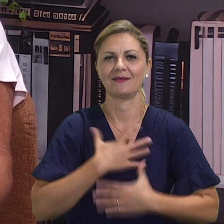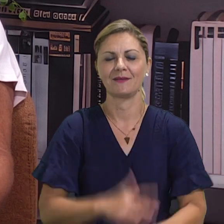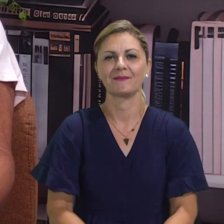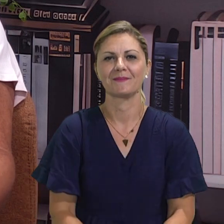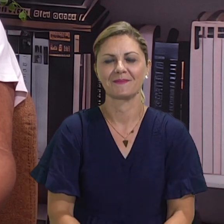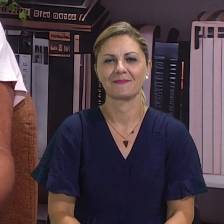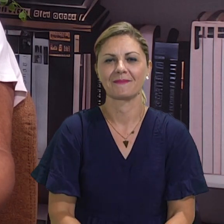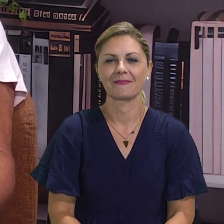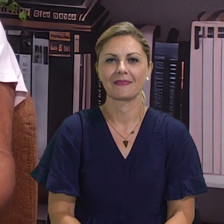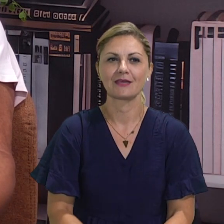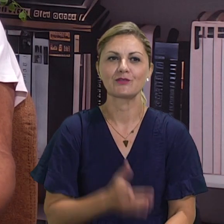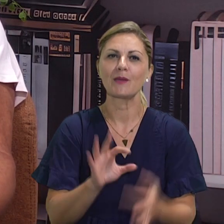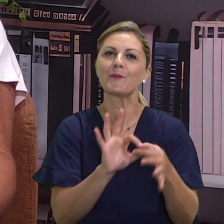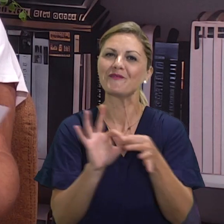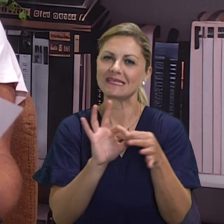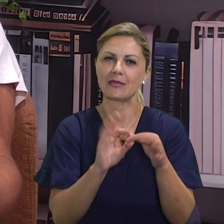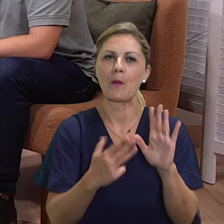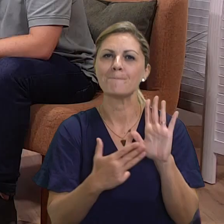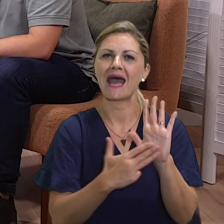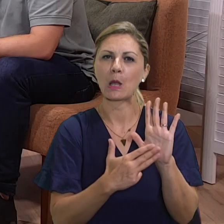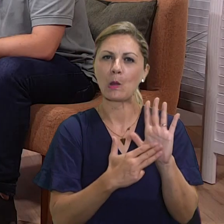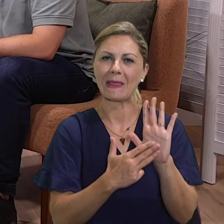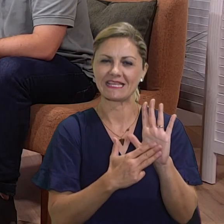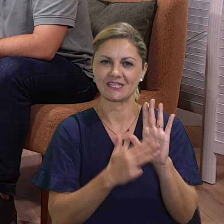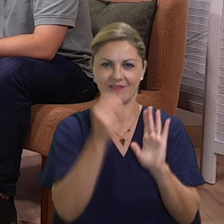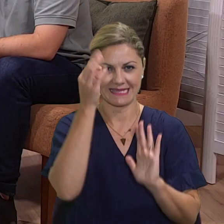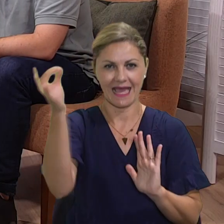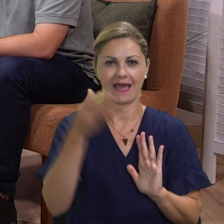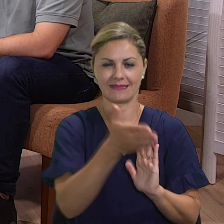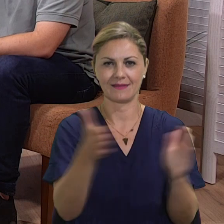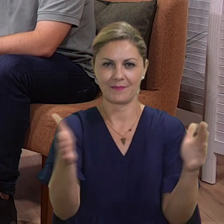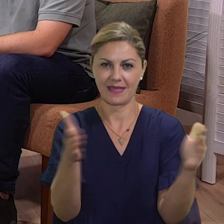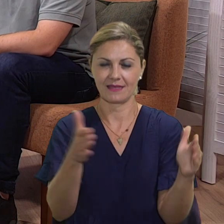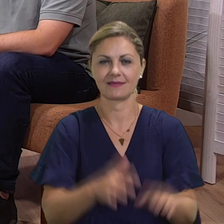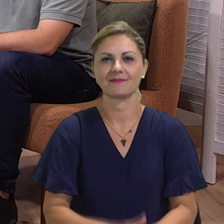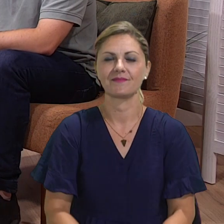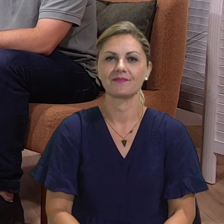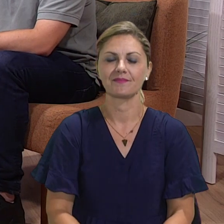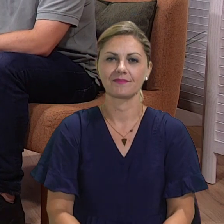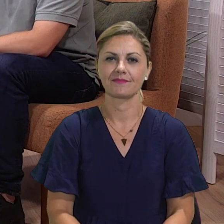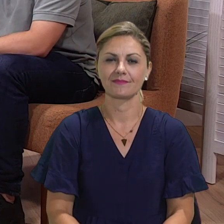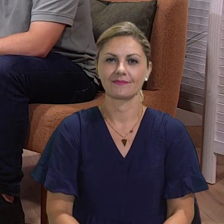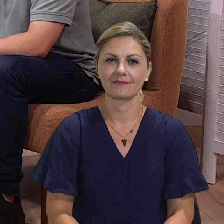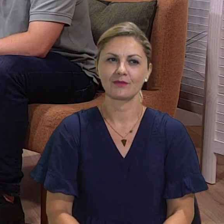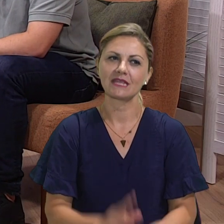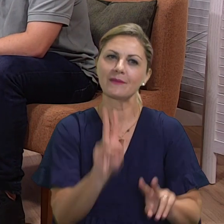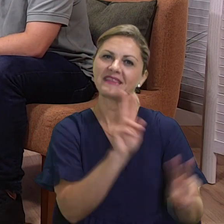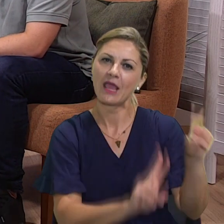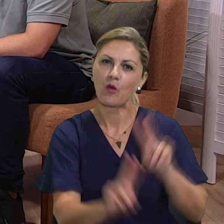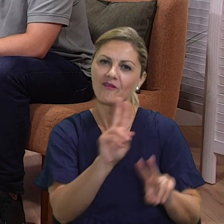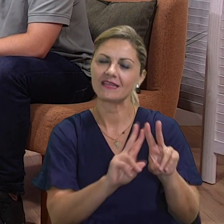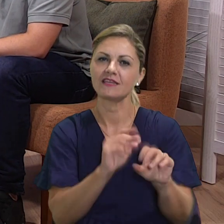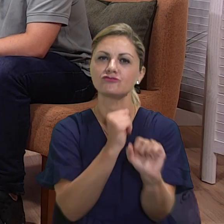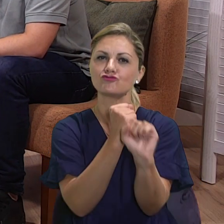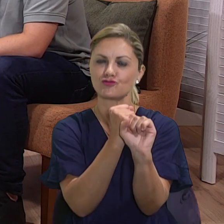veli riči naše. Eto, to je za marula i drago mi je što će izaći u ovoj jednoj knjizi. O marulu ipak treba